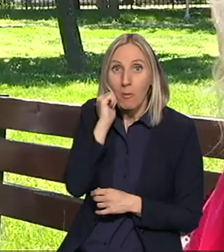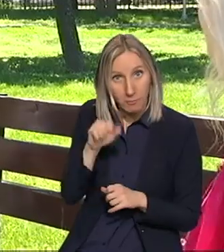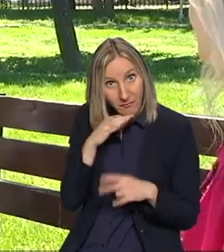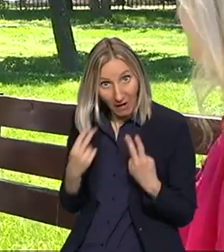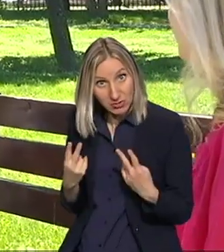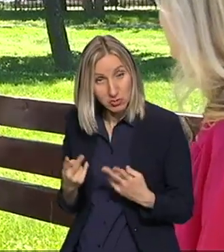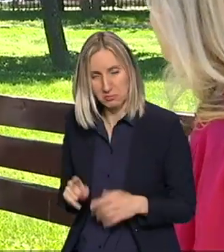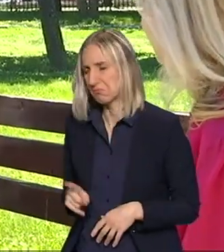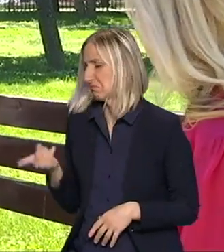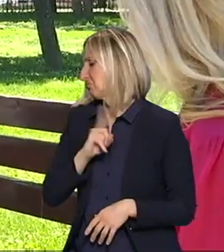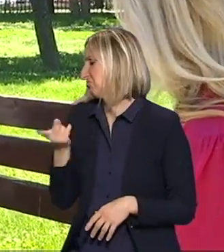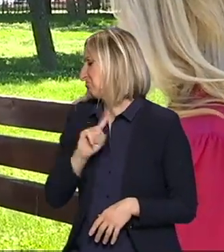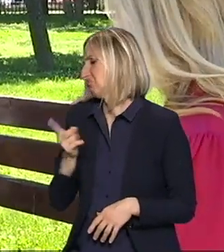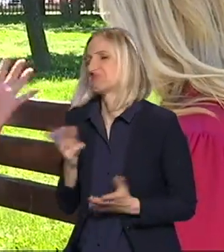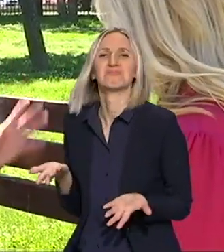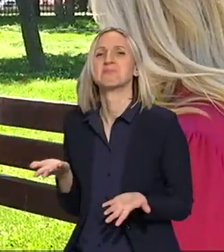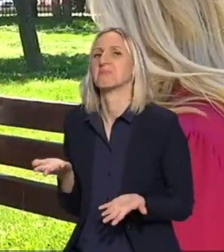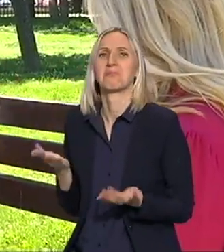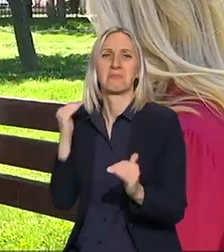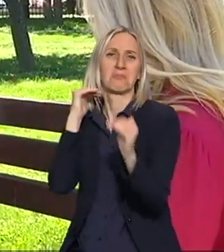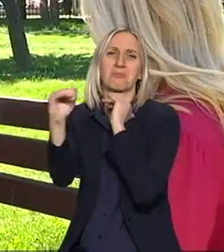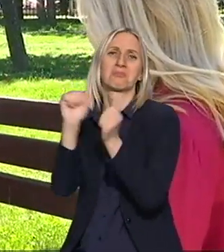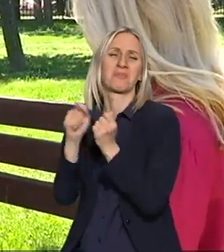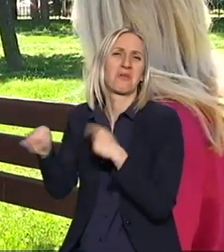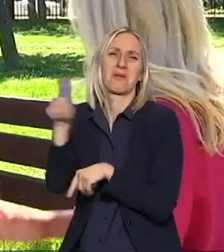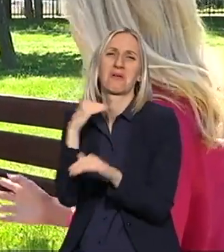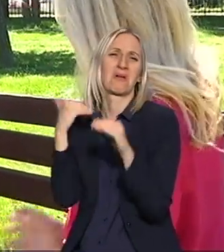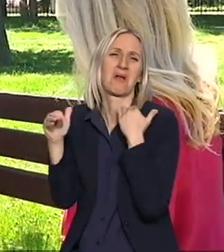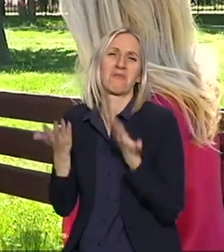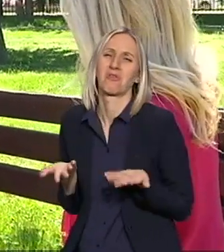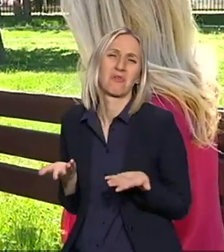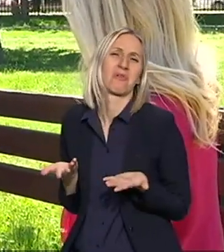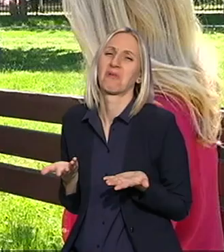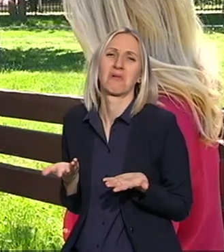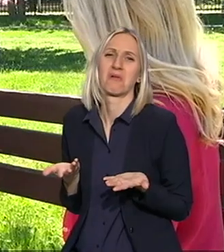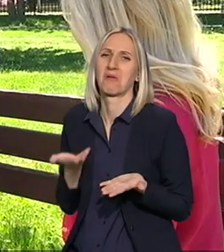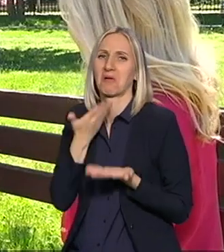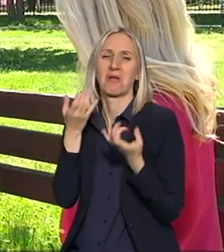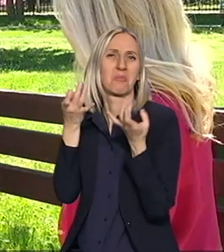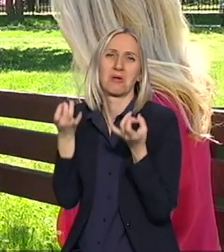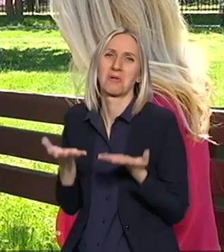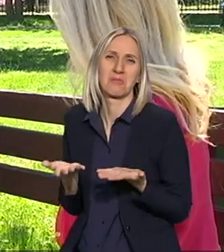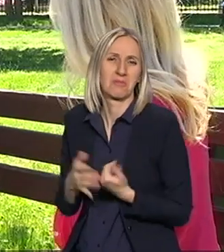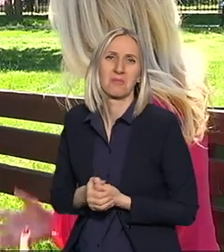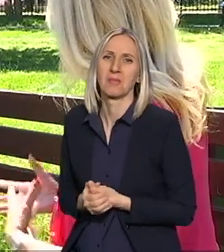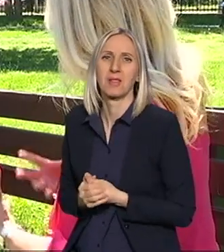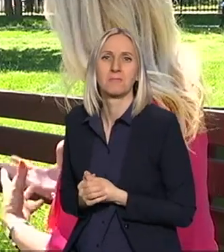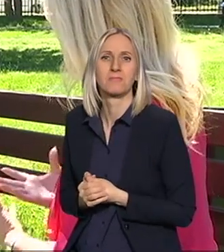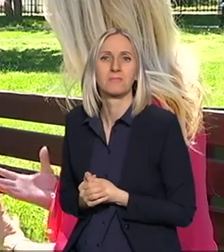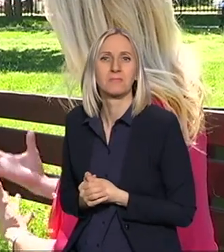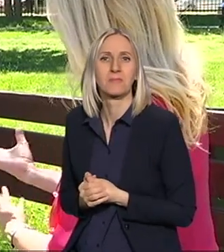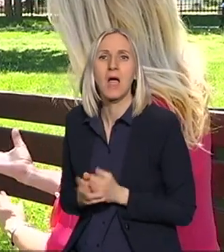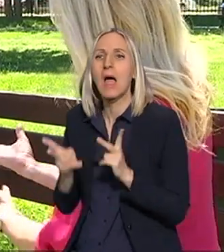Tučin? Ne, isto je sve, sve za sve je isto. Nema nikakvih problema? Ne. Kakva